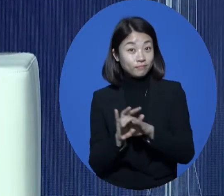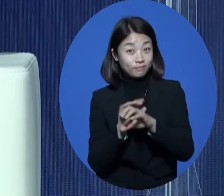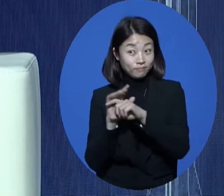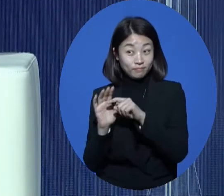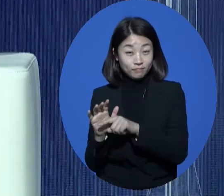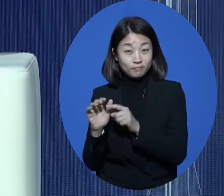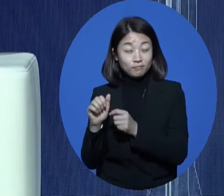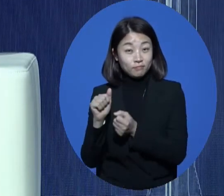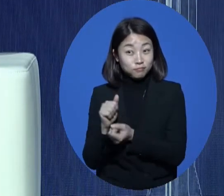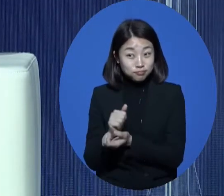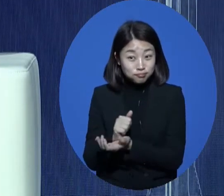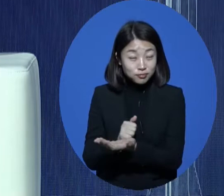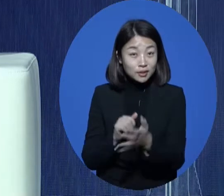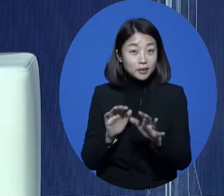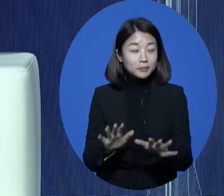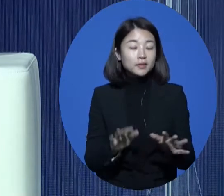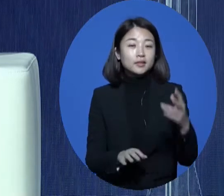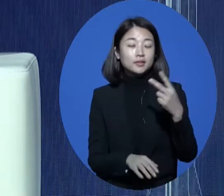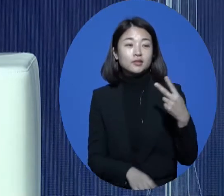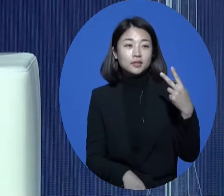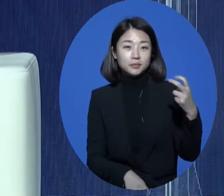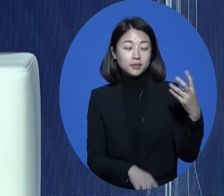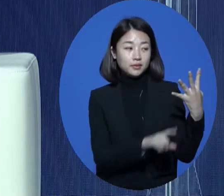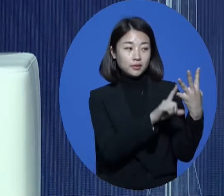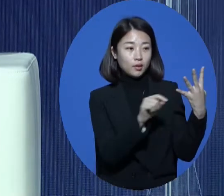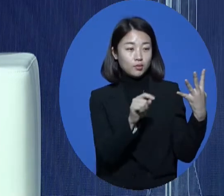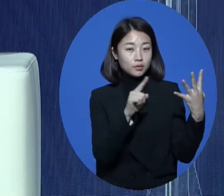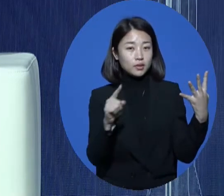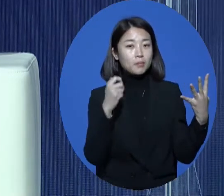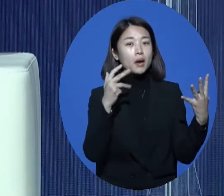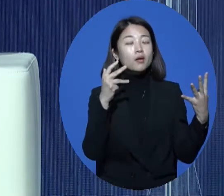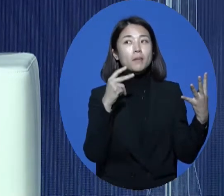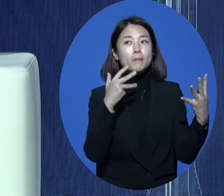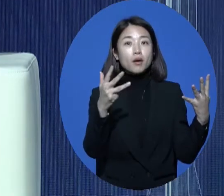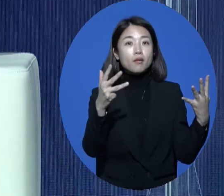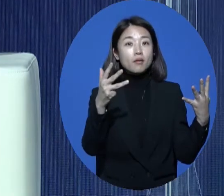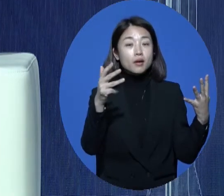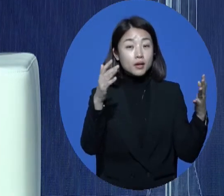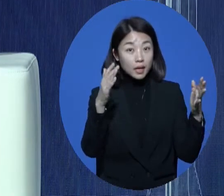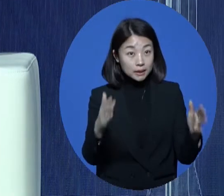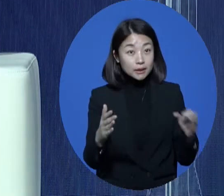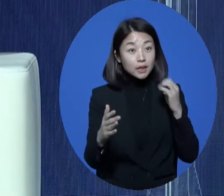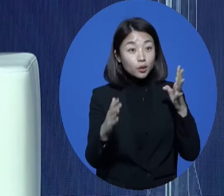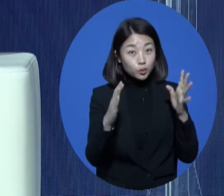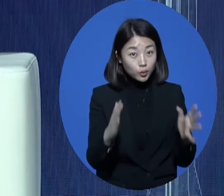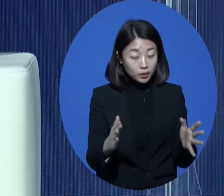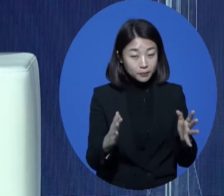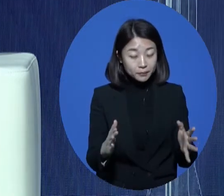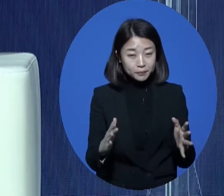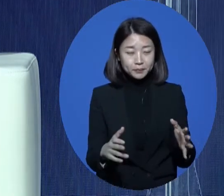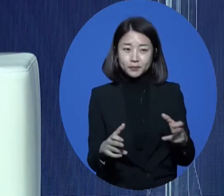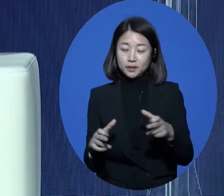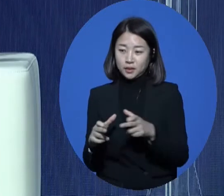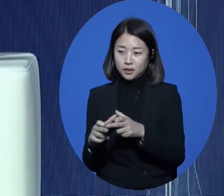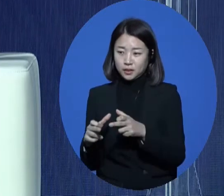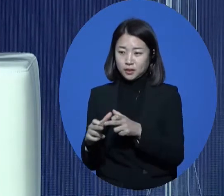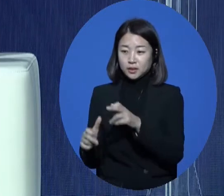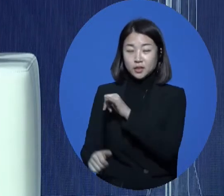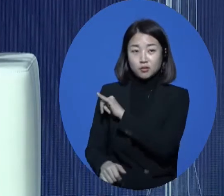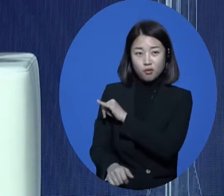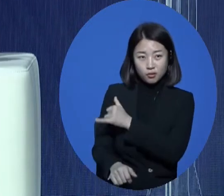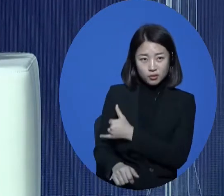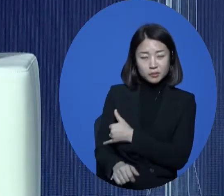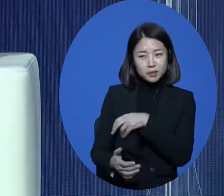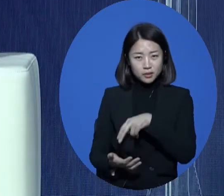팬데믹 상황에서 지난 2020년 4월에서 8월 사이에 장애인 인권 관점에서 세계적인